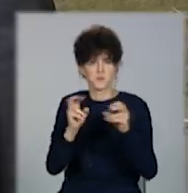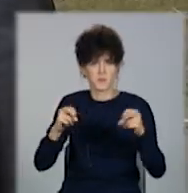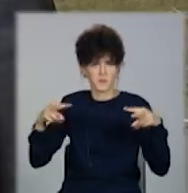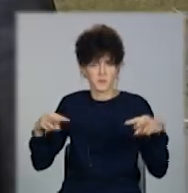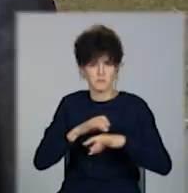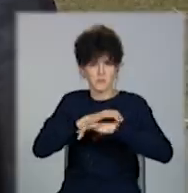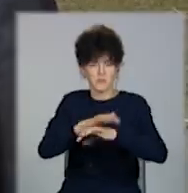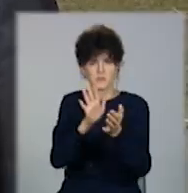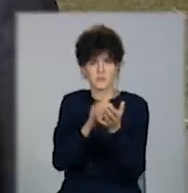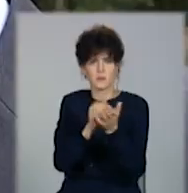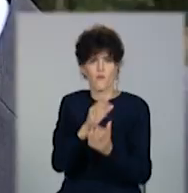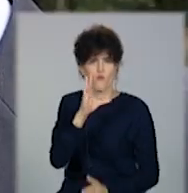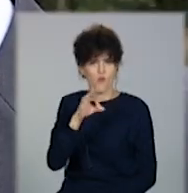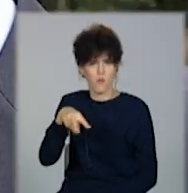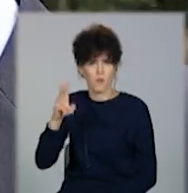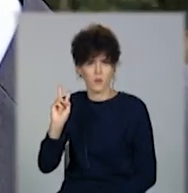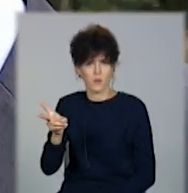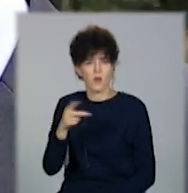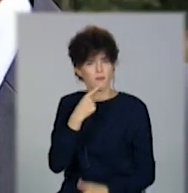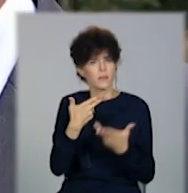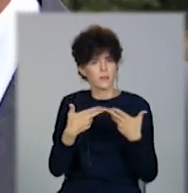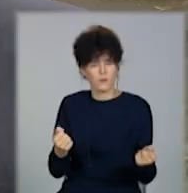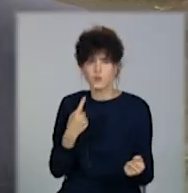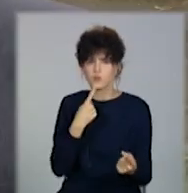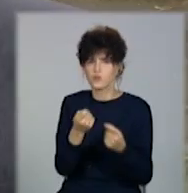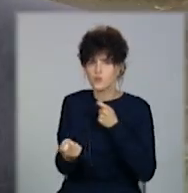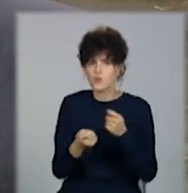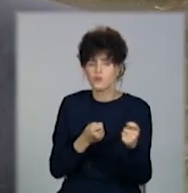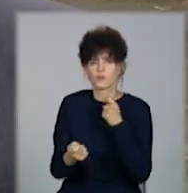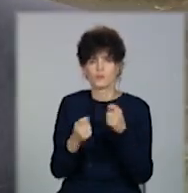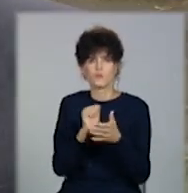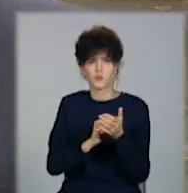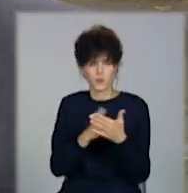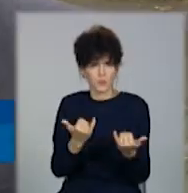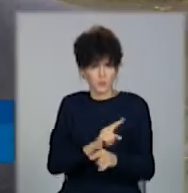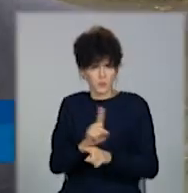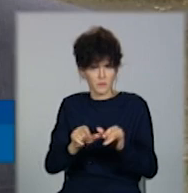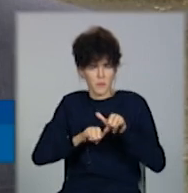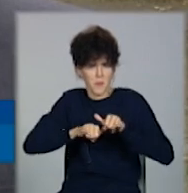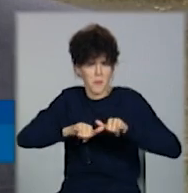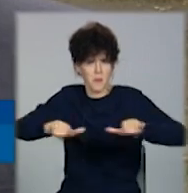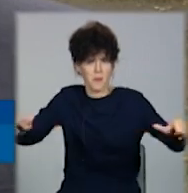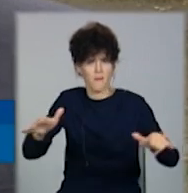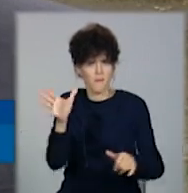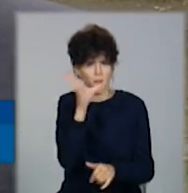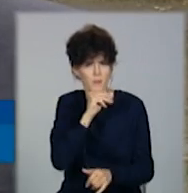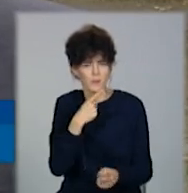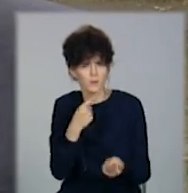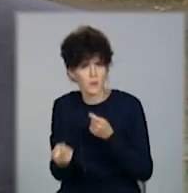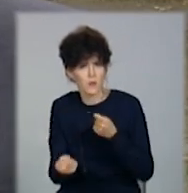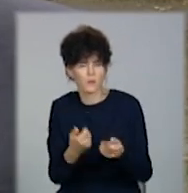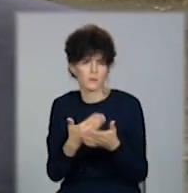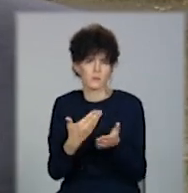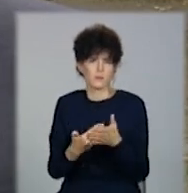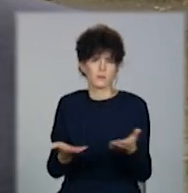Представники цього сімейства справді можуть бути небезпечними. Їх дійсно стало багато, і вони можуть транспортувати або механічно